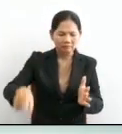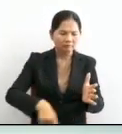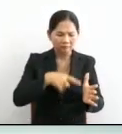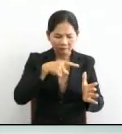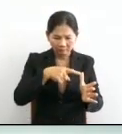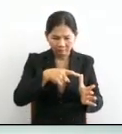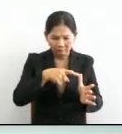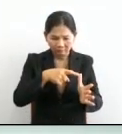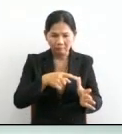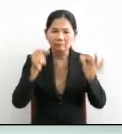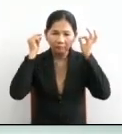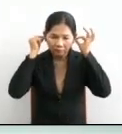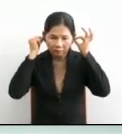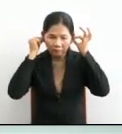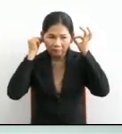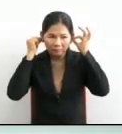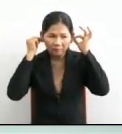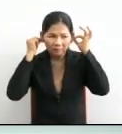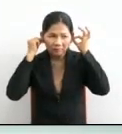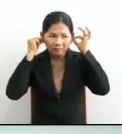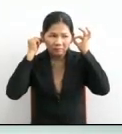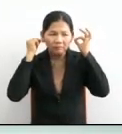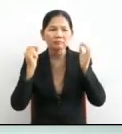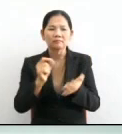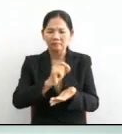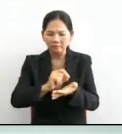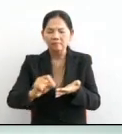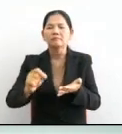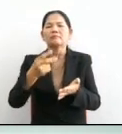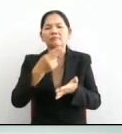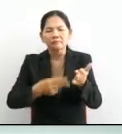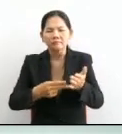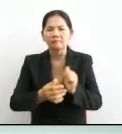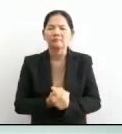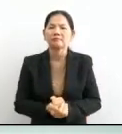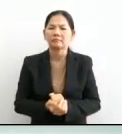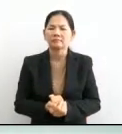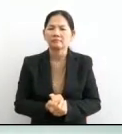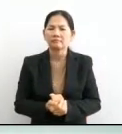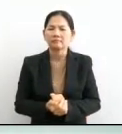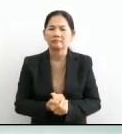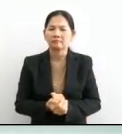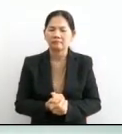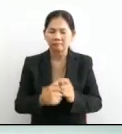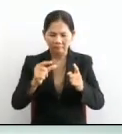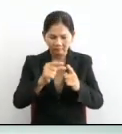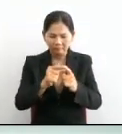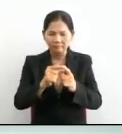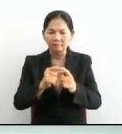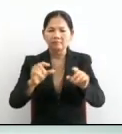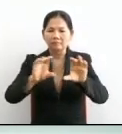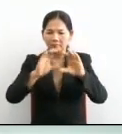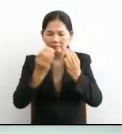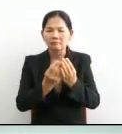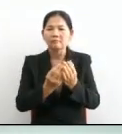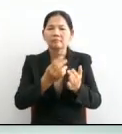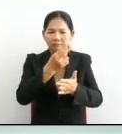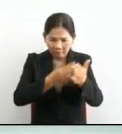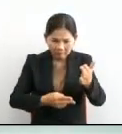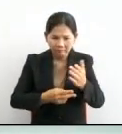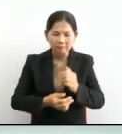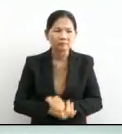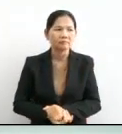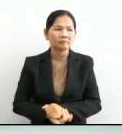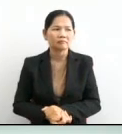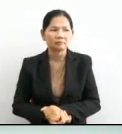tha trò chia nè cha kia sẽ xế đôi mặt đếch nạ bịa chìa với hai miên lây đôi mặt đếch cha chấm dương